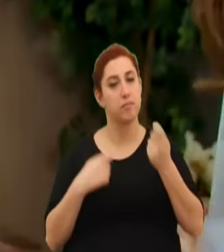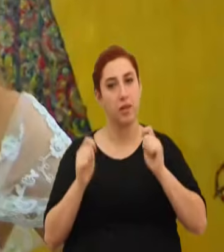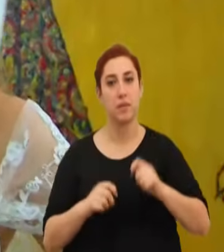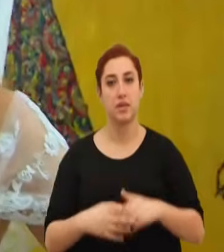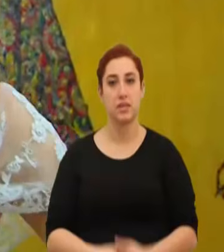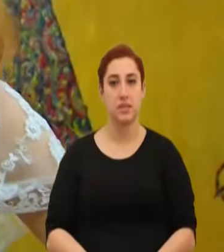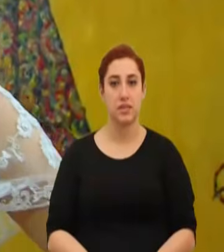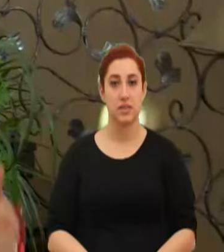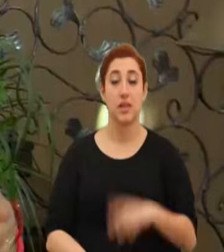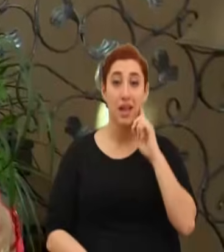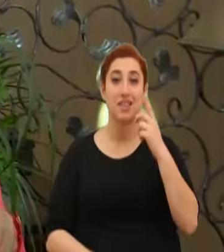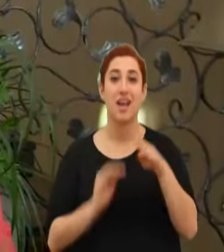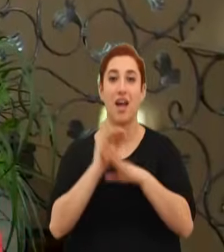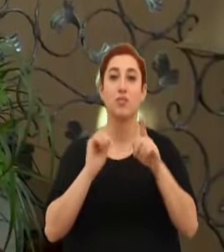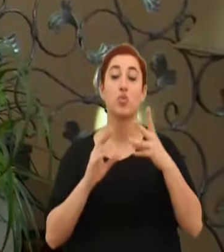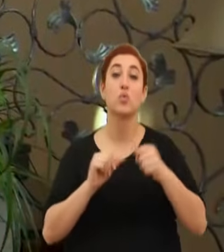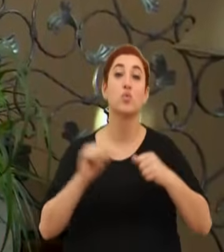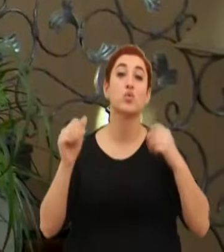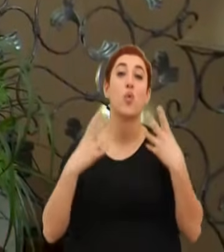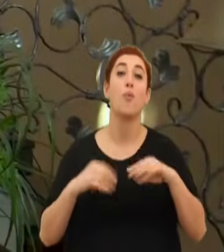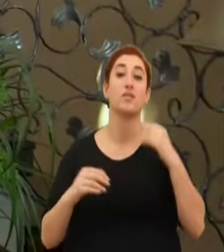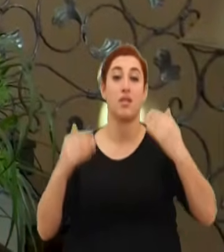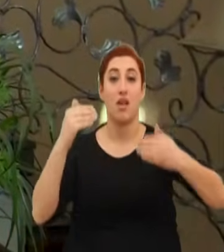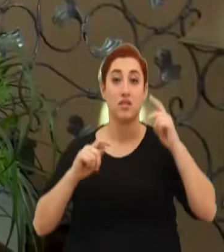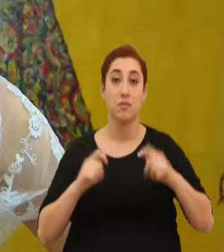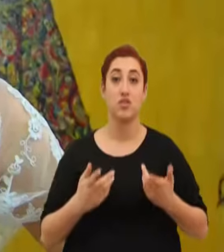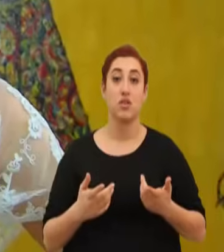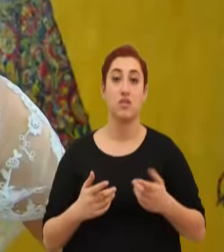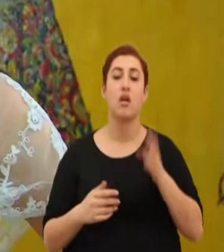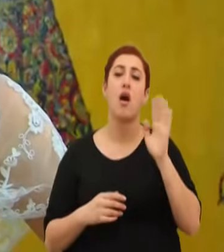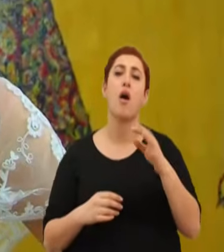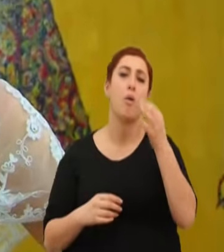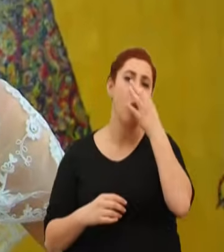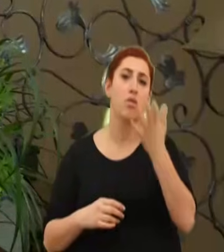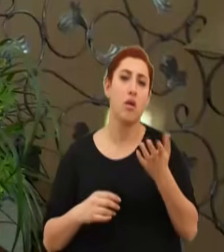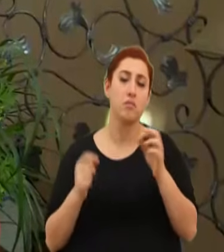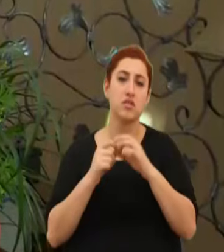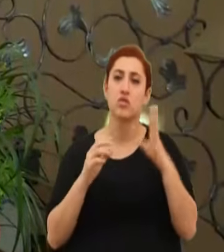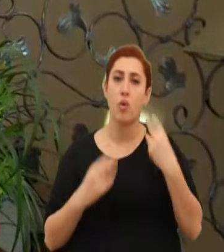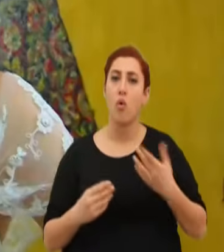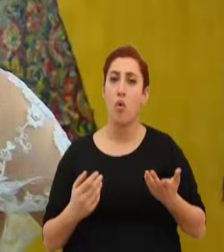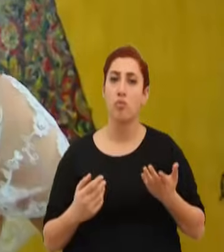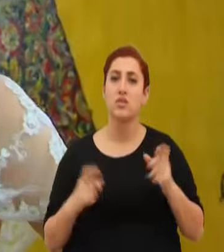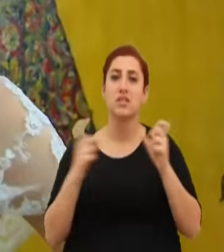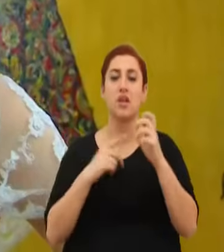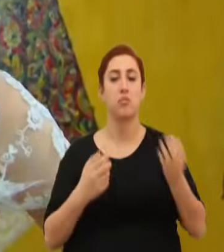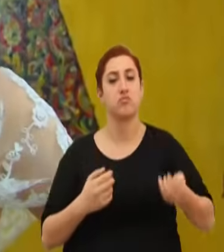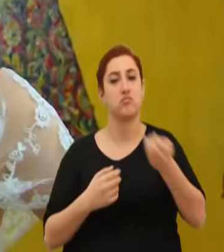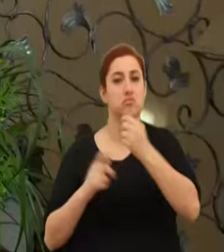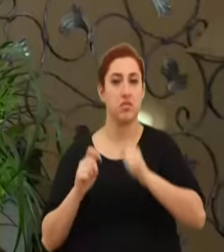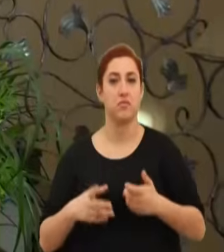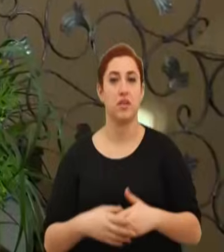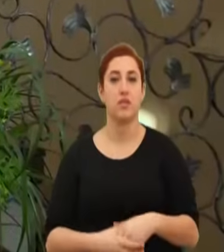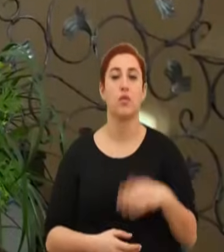hallederiz. Yalnız hayatım ya o kadar da uzun olmasın dans edeceksiniz. Aa kolay Biricik. Ne var canım? Sarpış kom taşırdı o